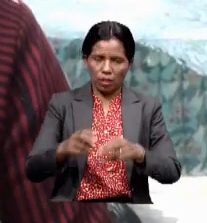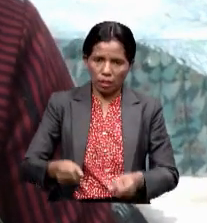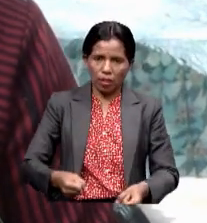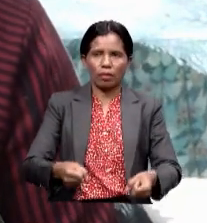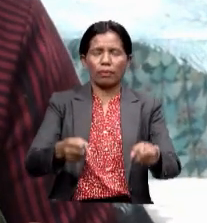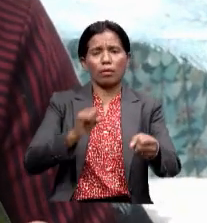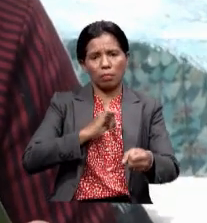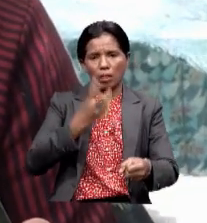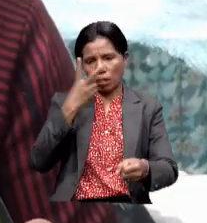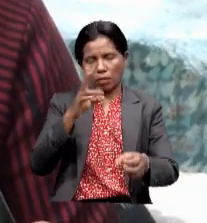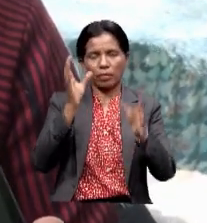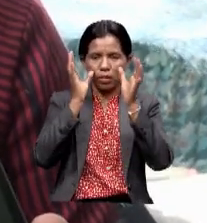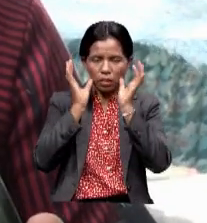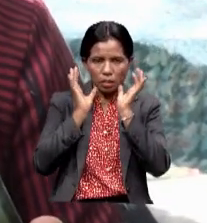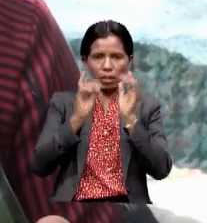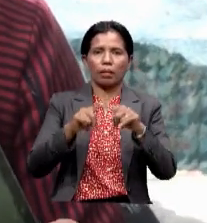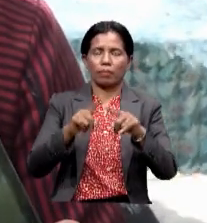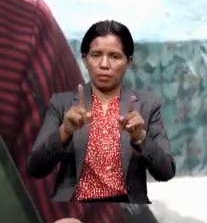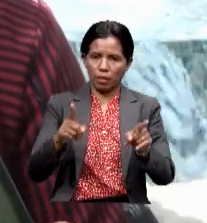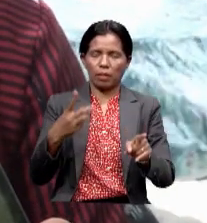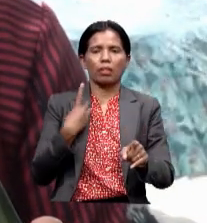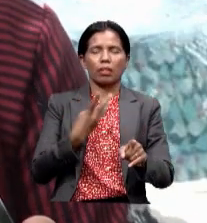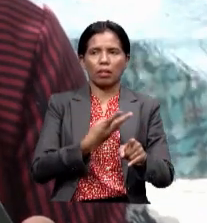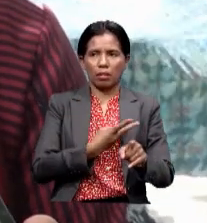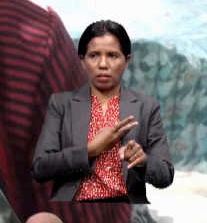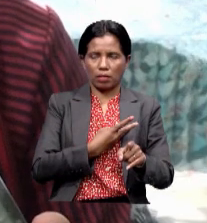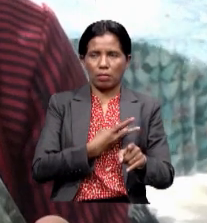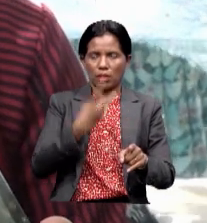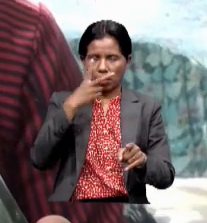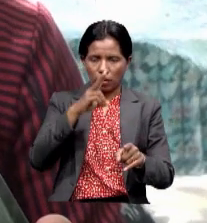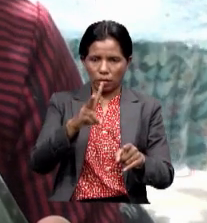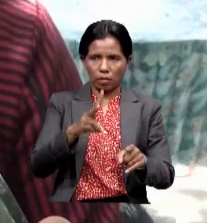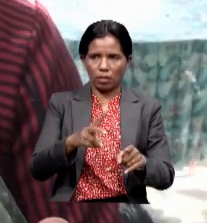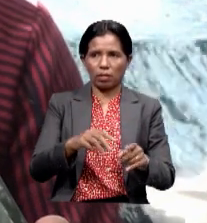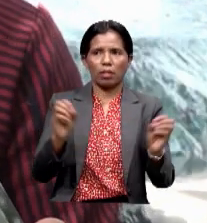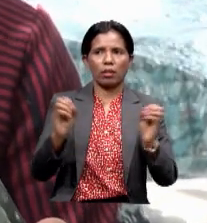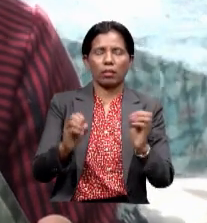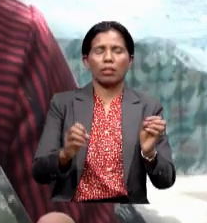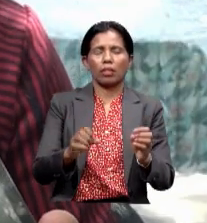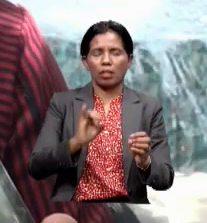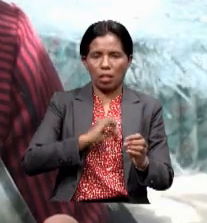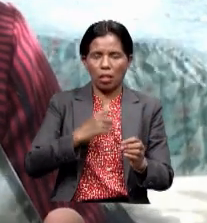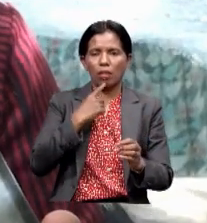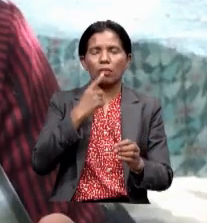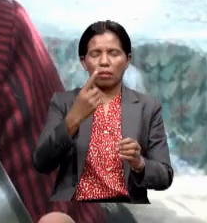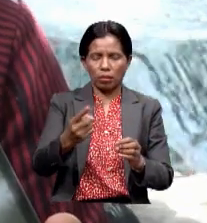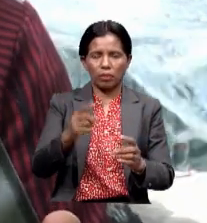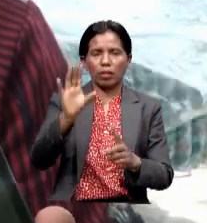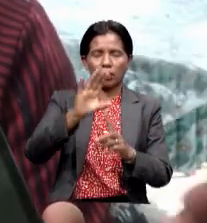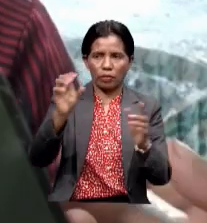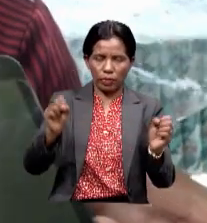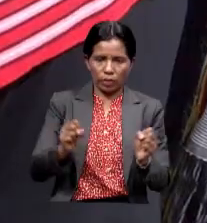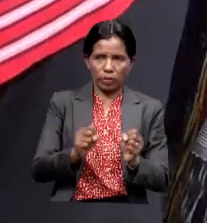mos triste ma be ita como en ma ka mos hare ha udian kedas los o hi na ba kedas audi han kedas ba sefi di suku para